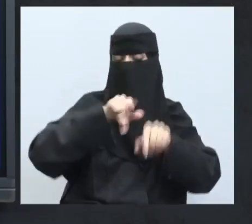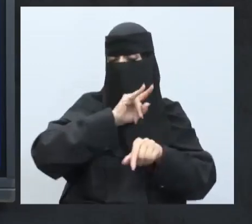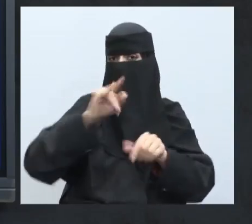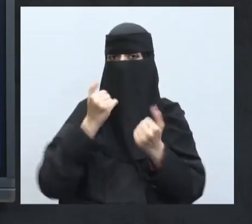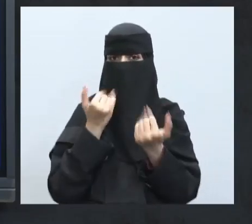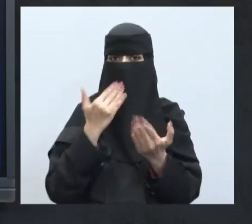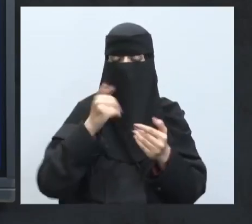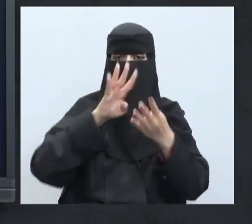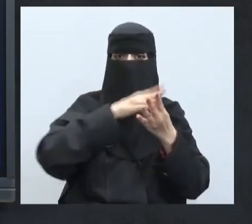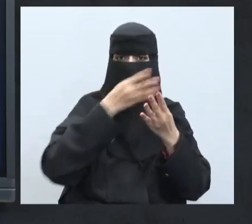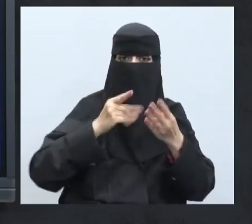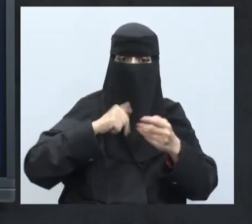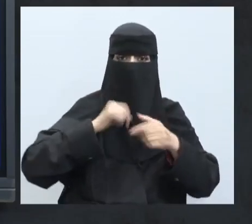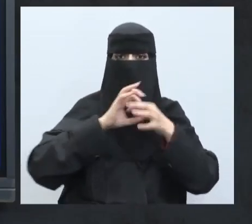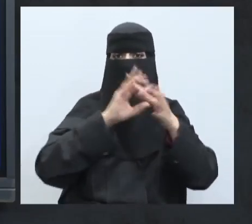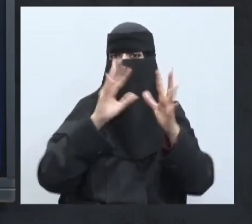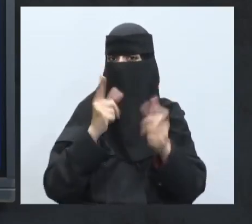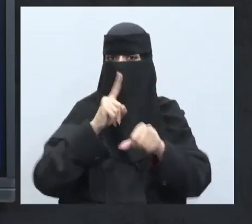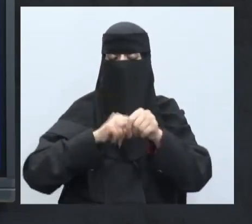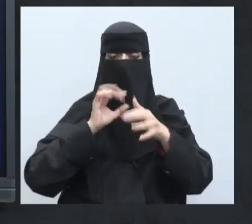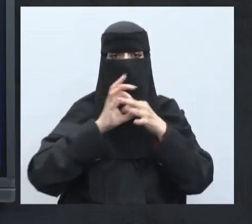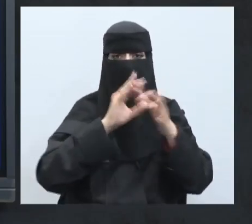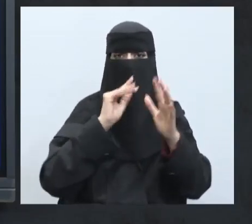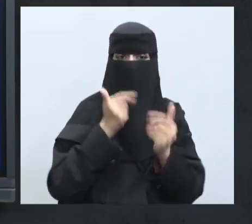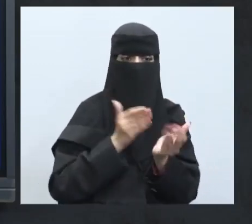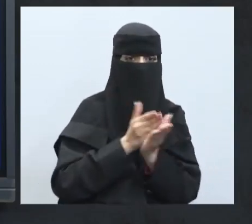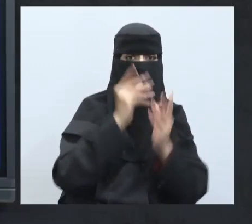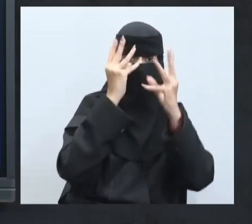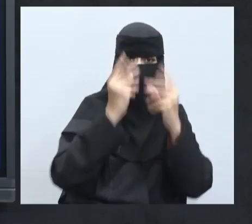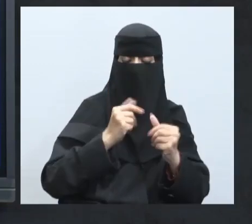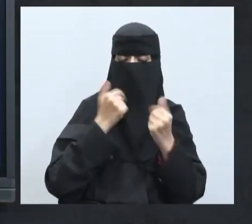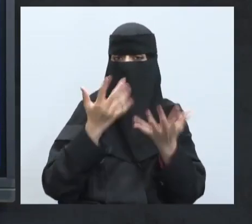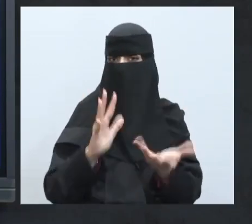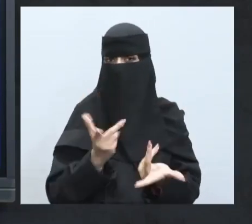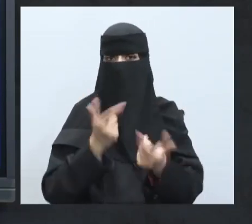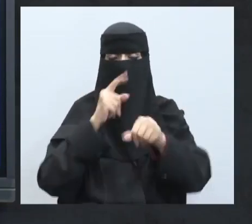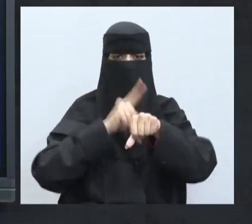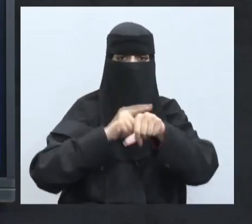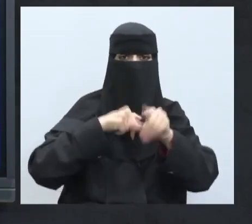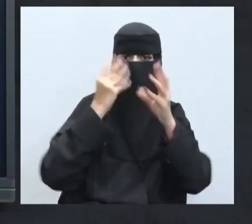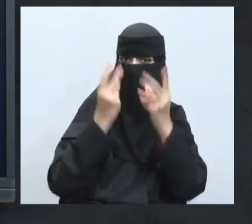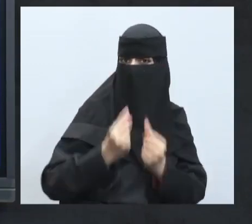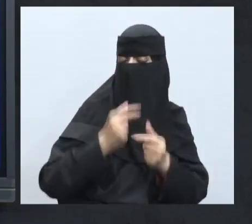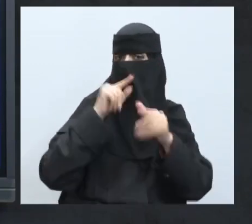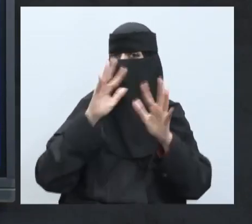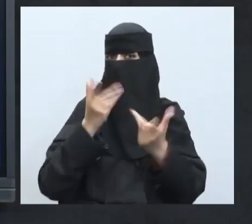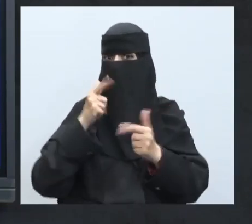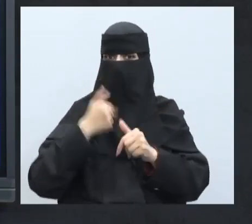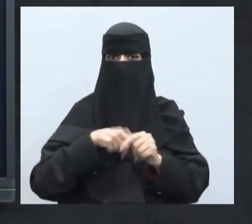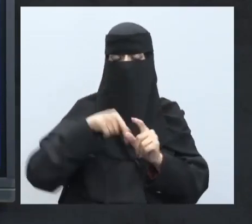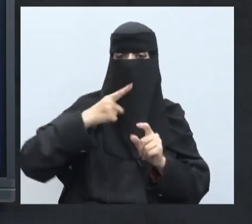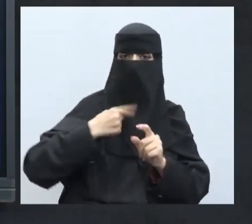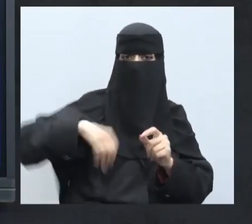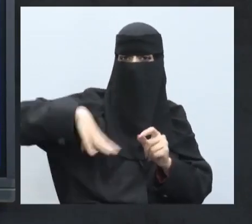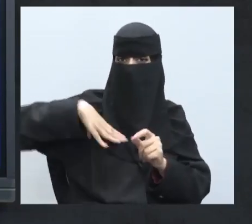وجود جدوله في التواصل متى يتواصل الموظف ما هي الطريقه المناسبه ما هي الاوقات المناسبه ما هي رغبات المدير